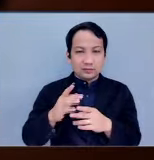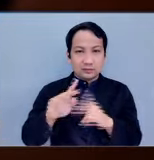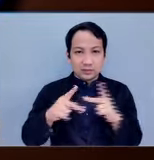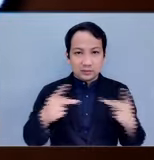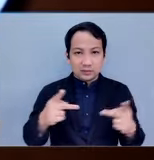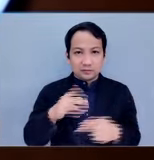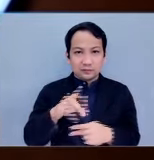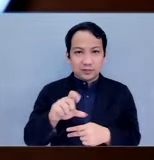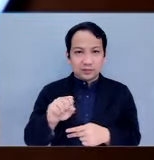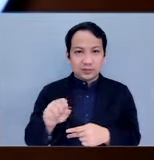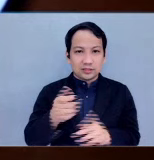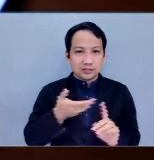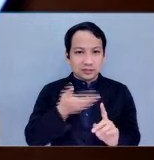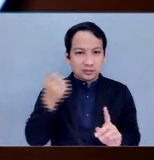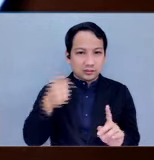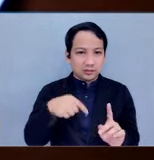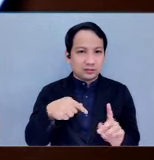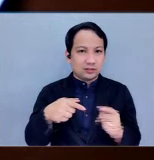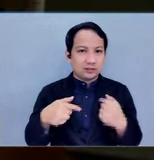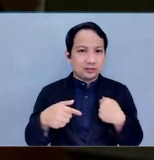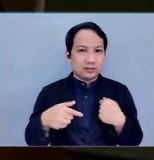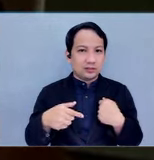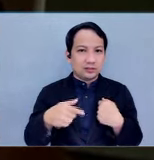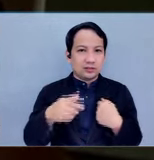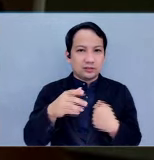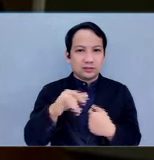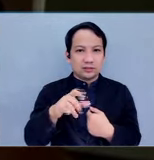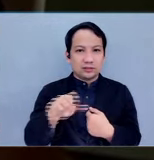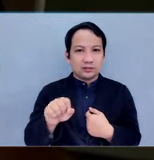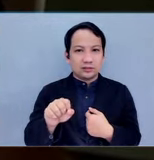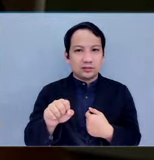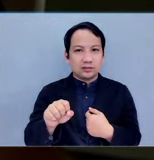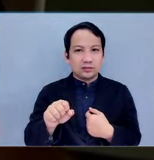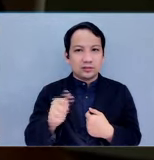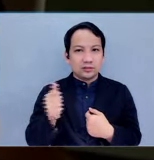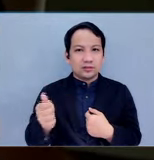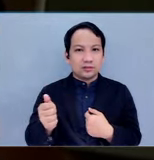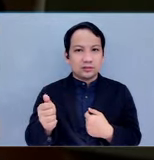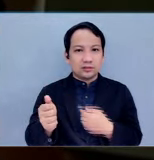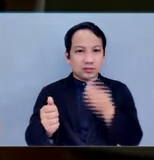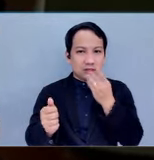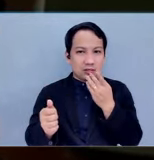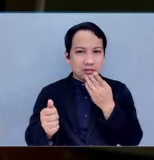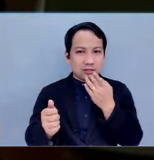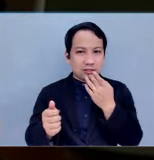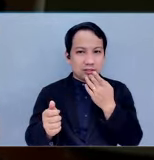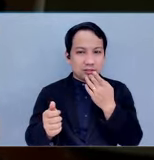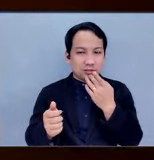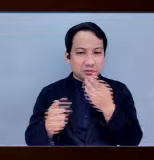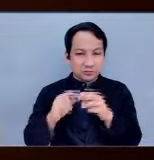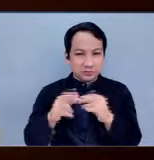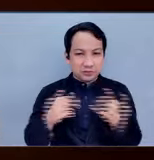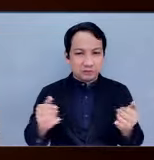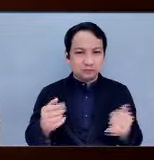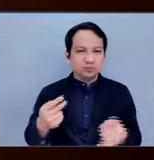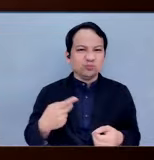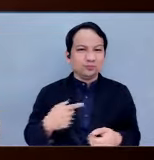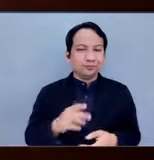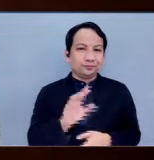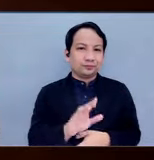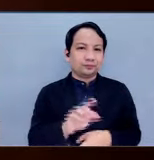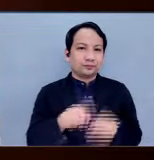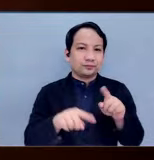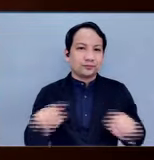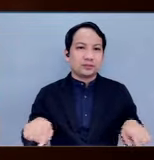bestsellers. We have our carbonara and our spaghetti bolognese. Wow. And then also we have our different kinds